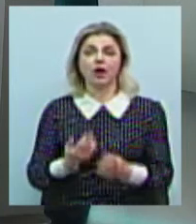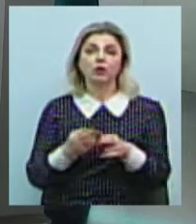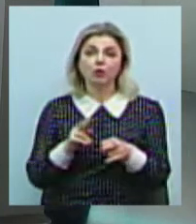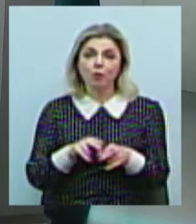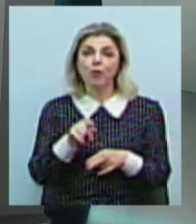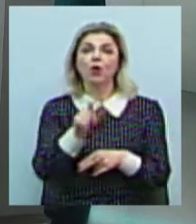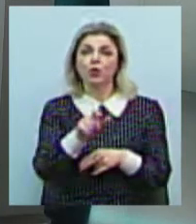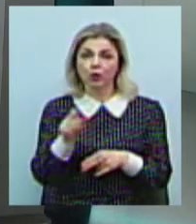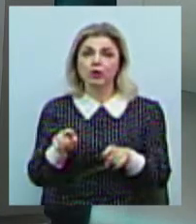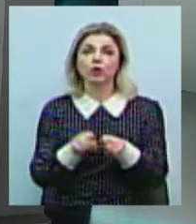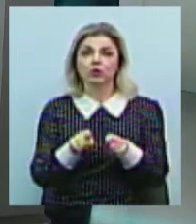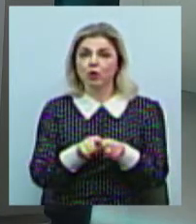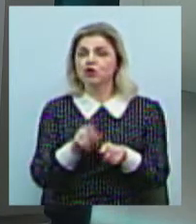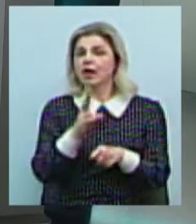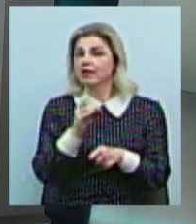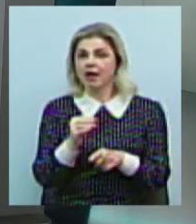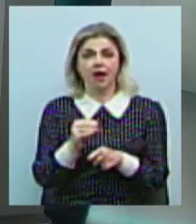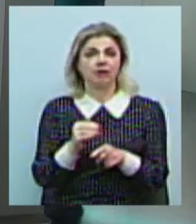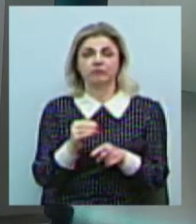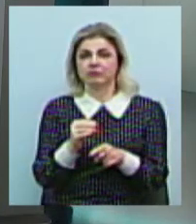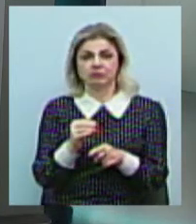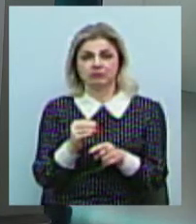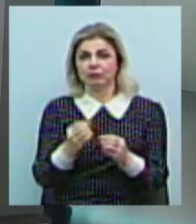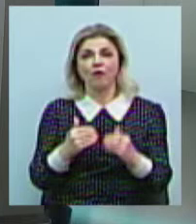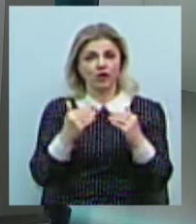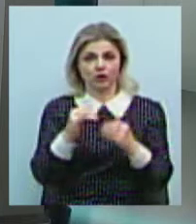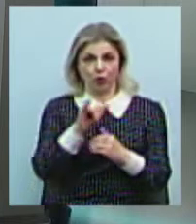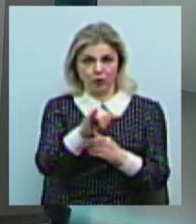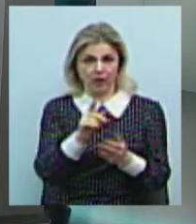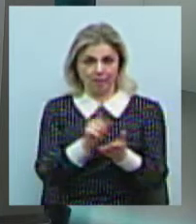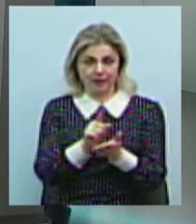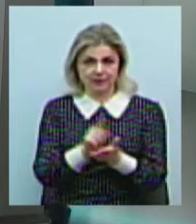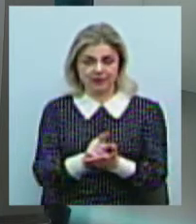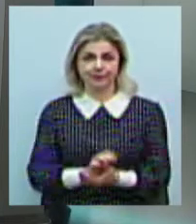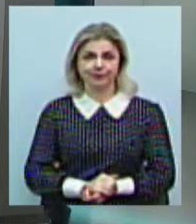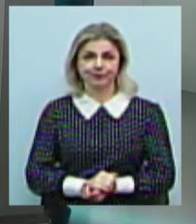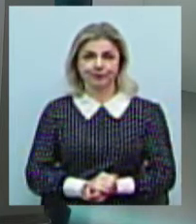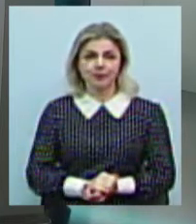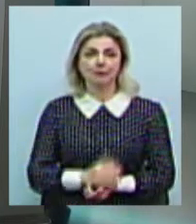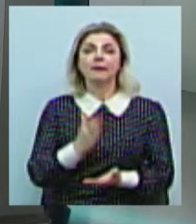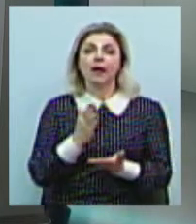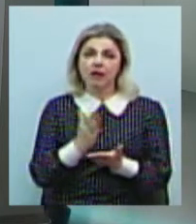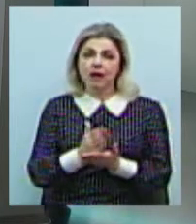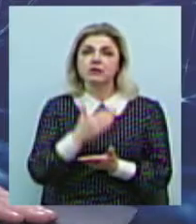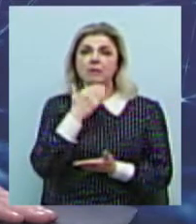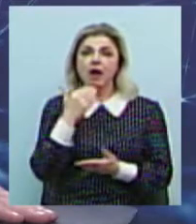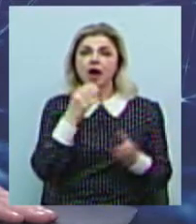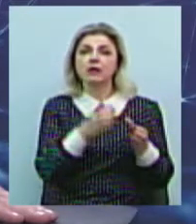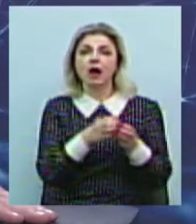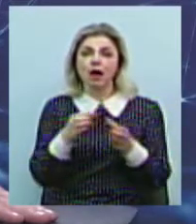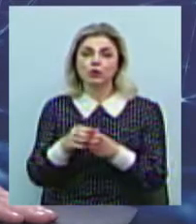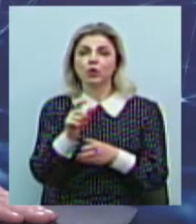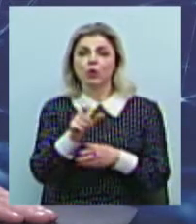ці особи також не підлягали перерахунку. Також у нас було багато категорій осіб, яким